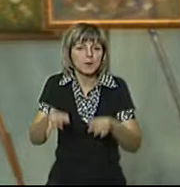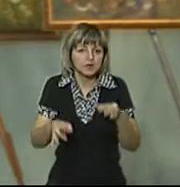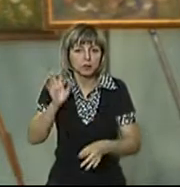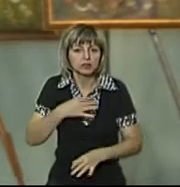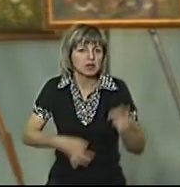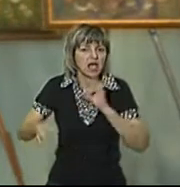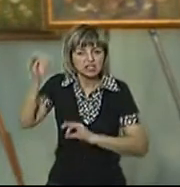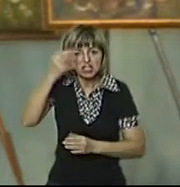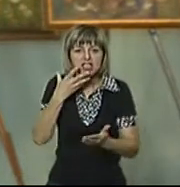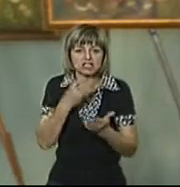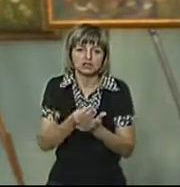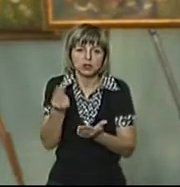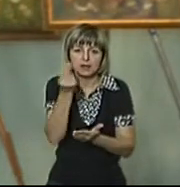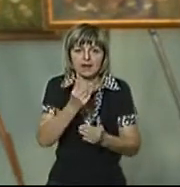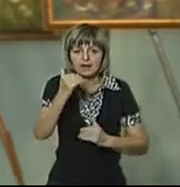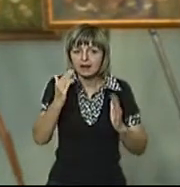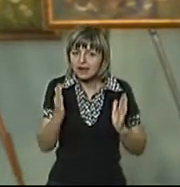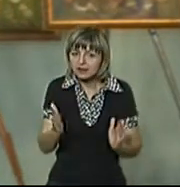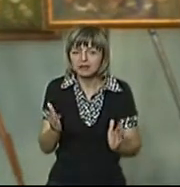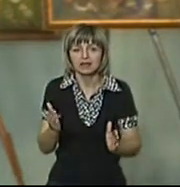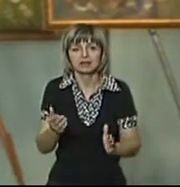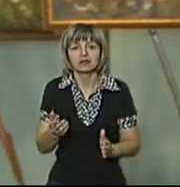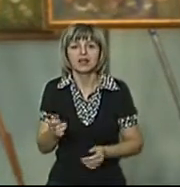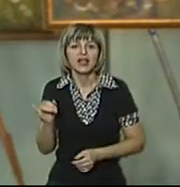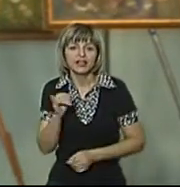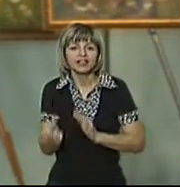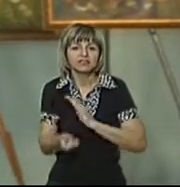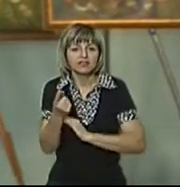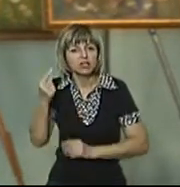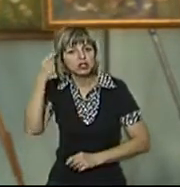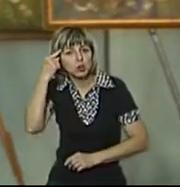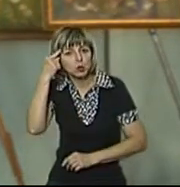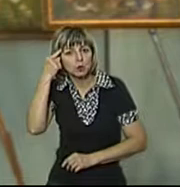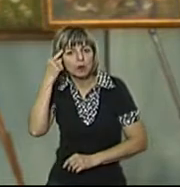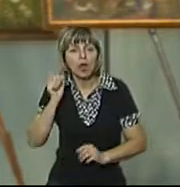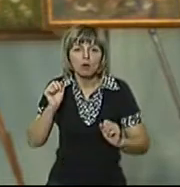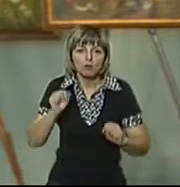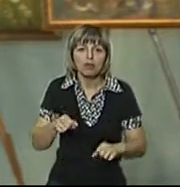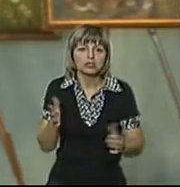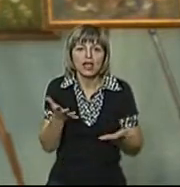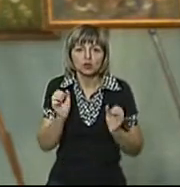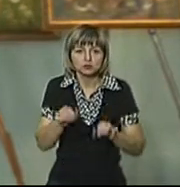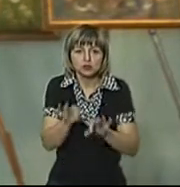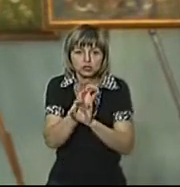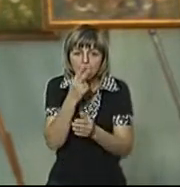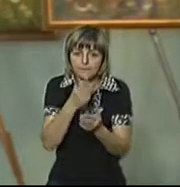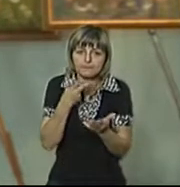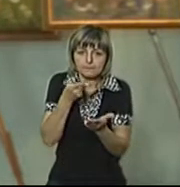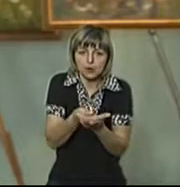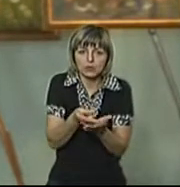згадав свої картини, які малював саме там перед цим водопадом, і з'явилася думка, може, можна все ж таки донести і живопис